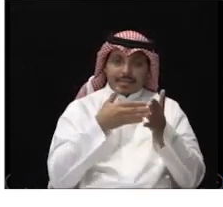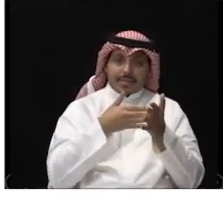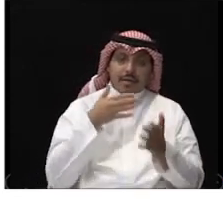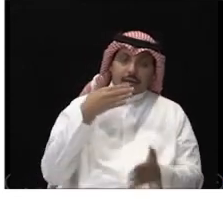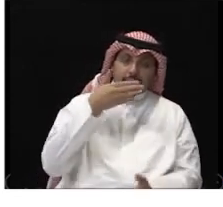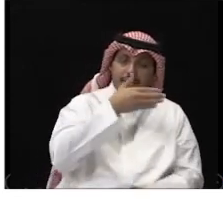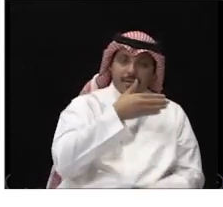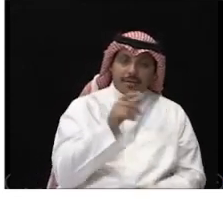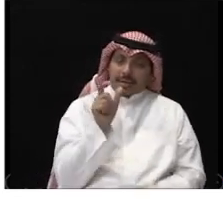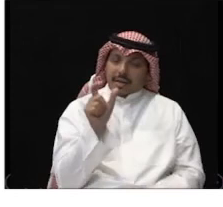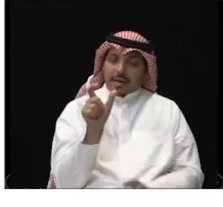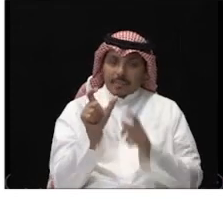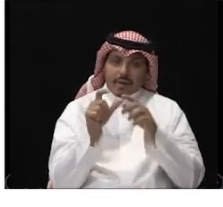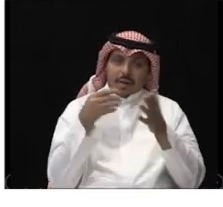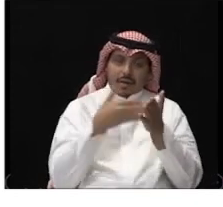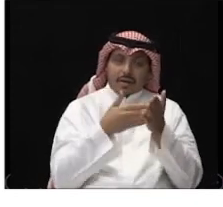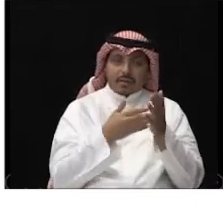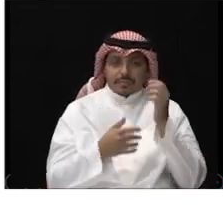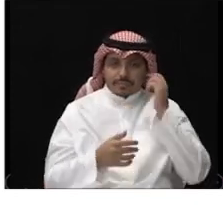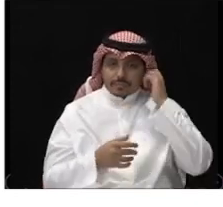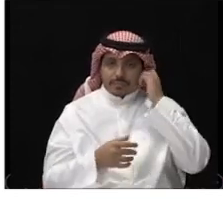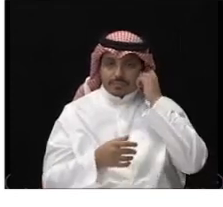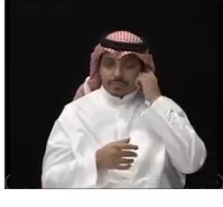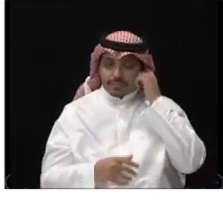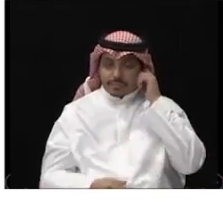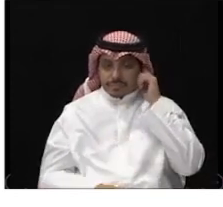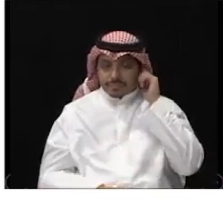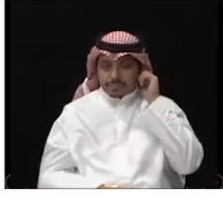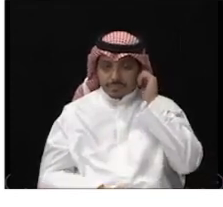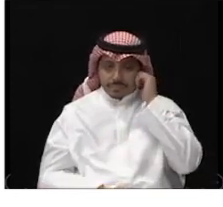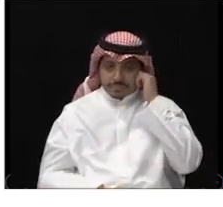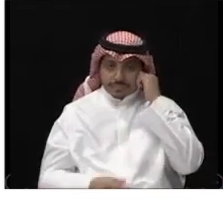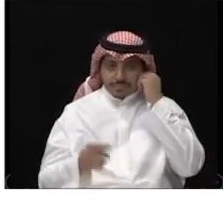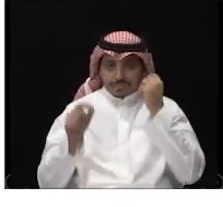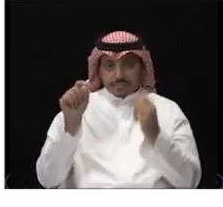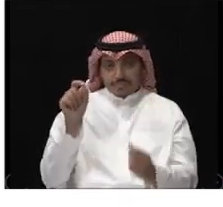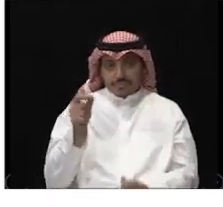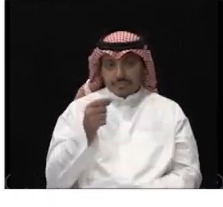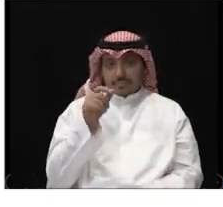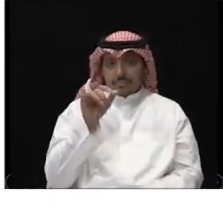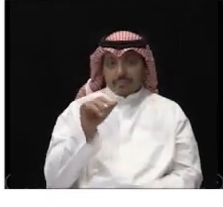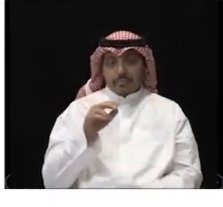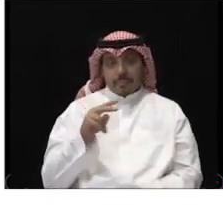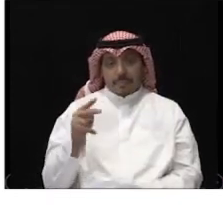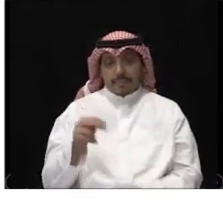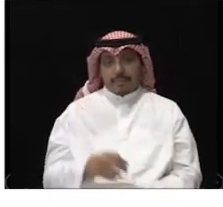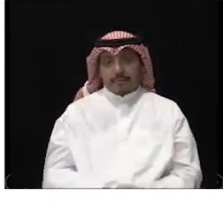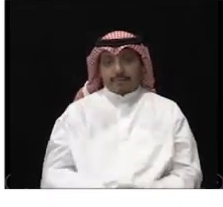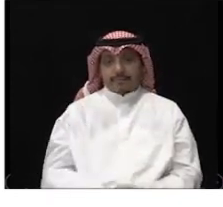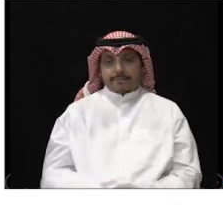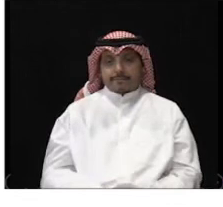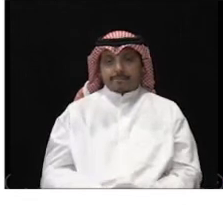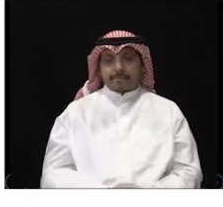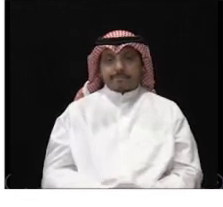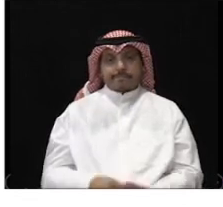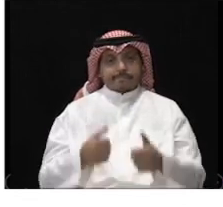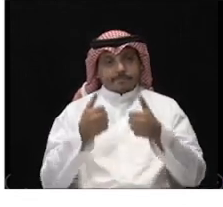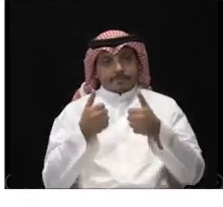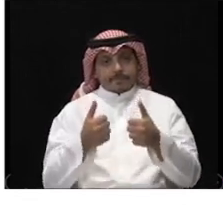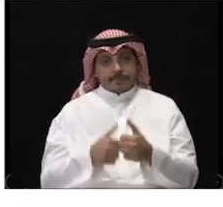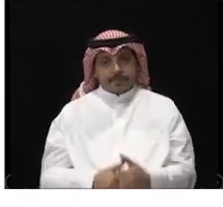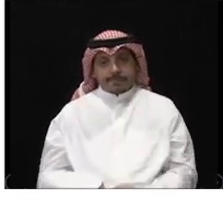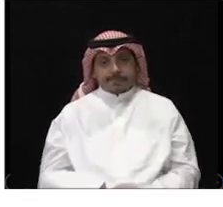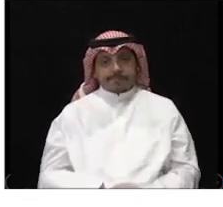عن السطر ويصل إلى الخط الوهمي، وهنا الراء أيضا انتبه لها. أحسنتم يا أبطال. إذن